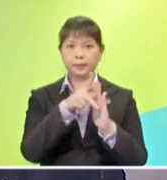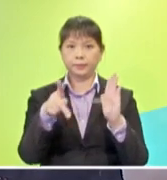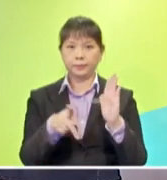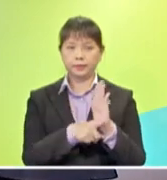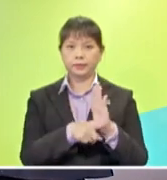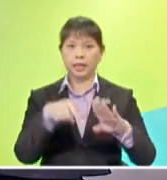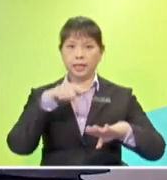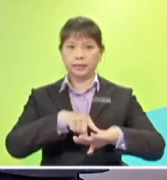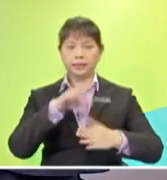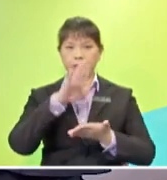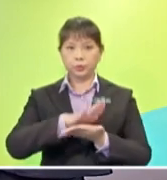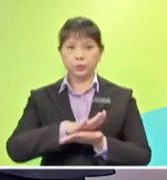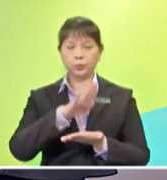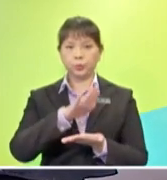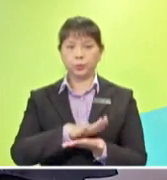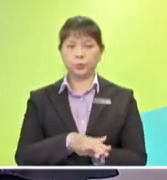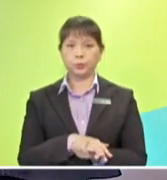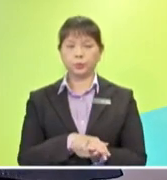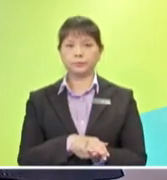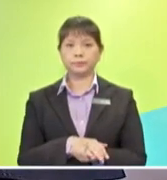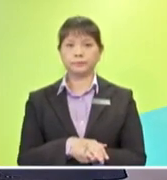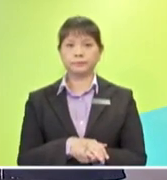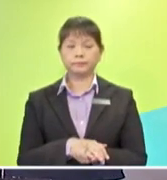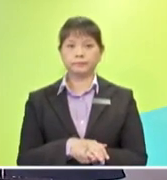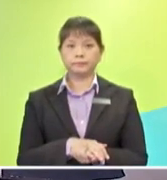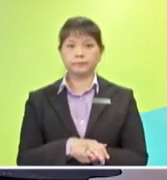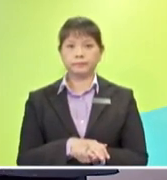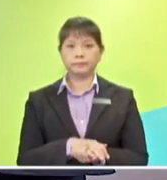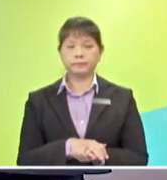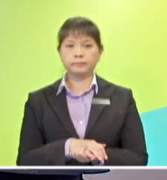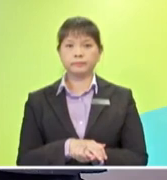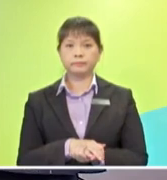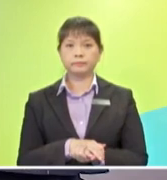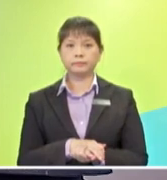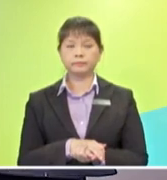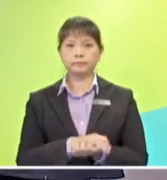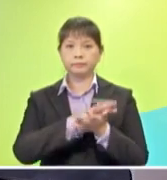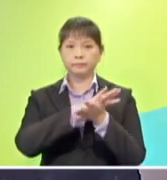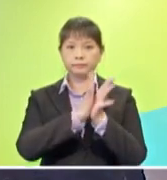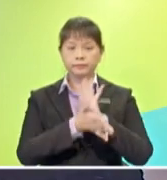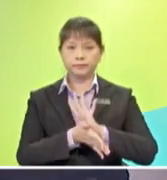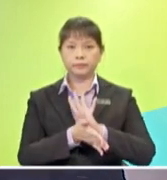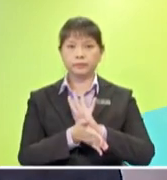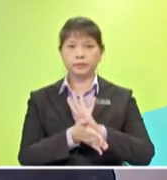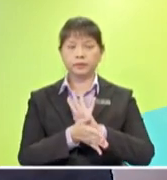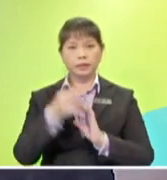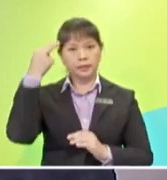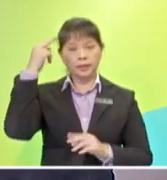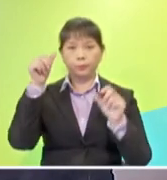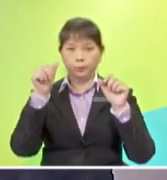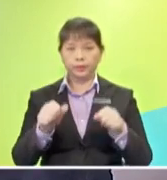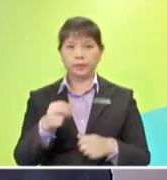sekolah di bawah tajuk penilaian pendiri oke jadi Hani boleh tak tengok